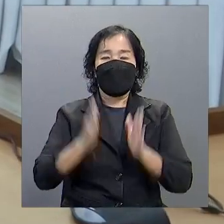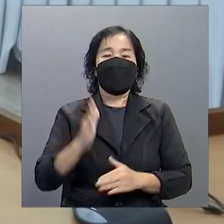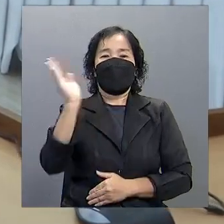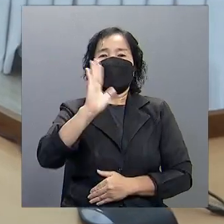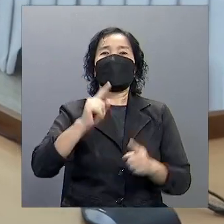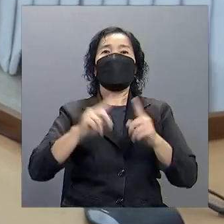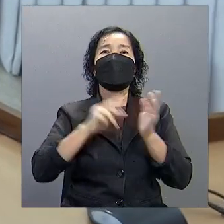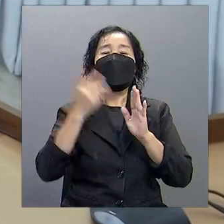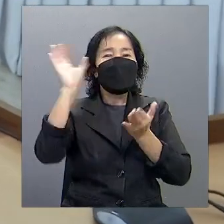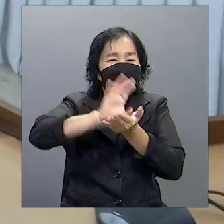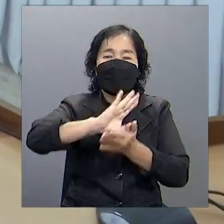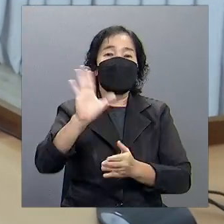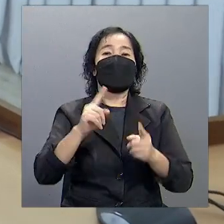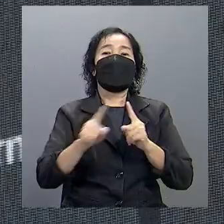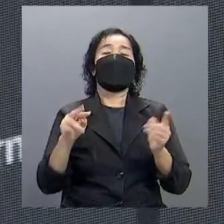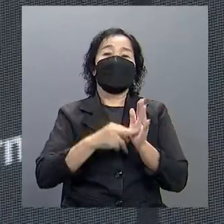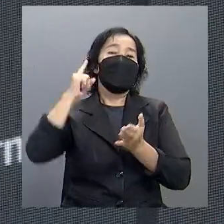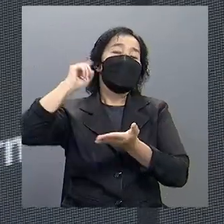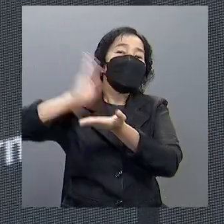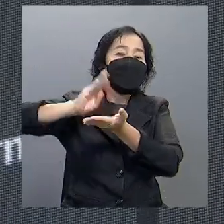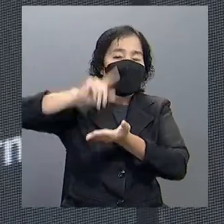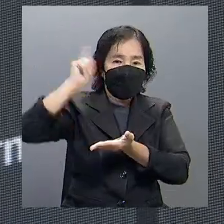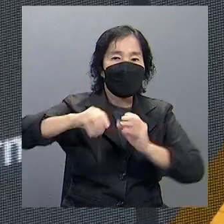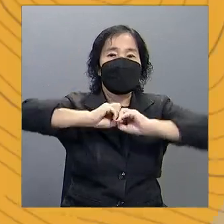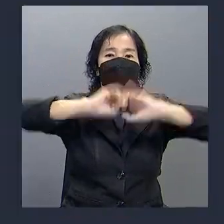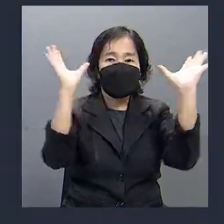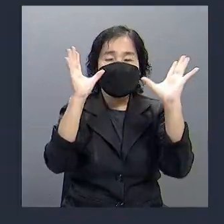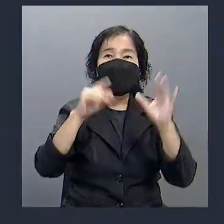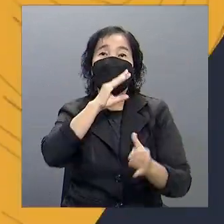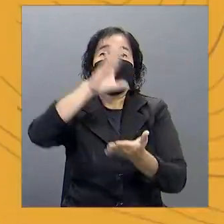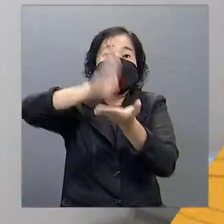คือชุดข้อมูลที่ถูกต้องและความร่วมมือจากทุกฝ่าย